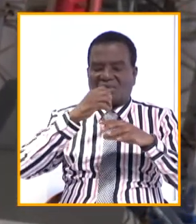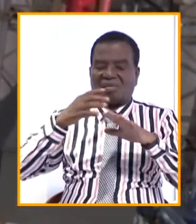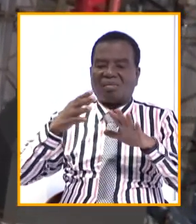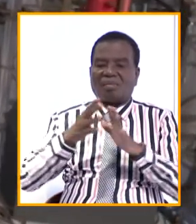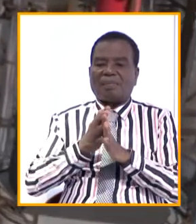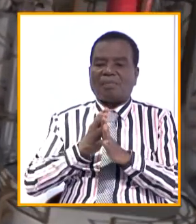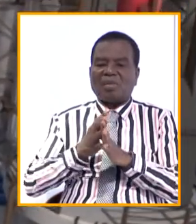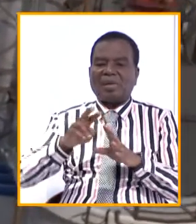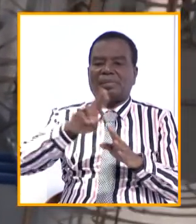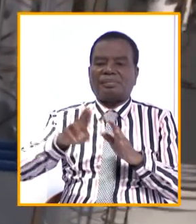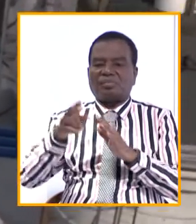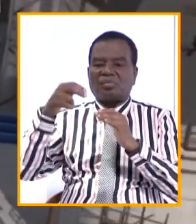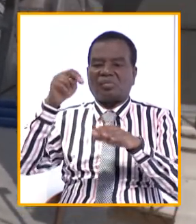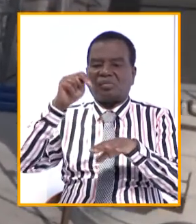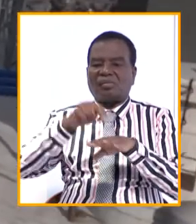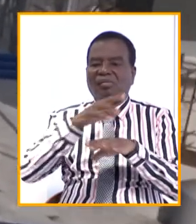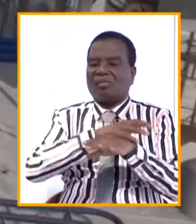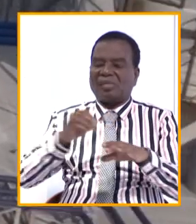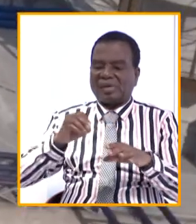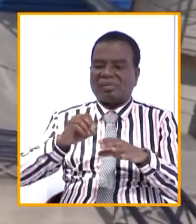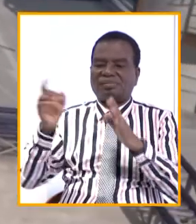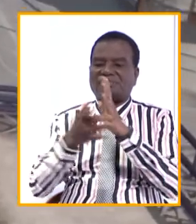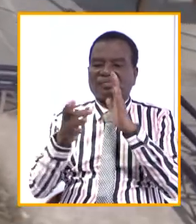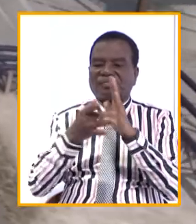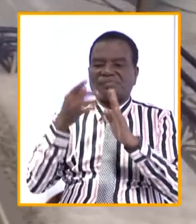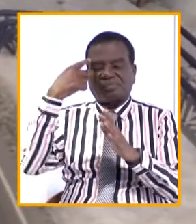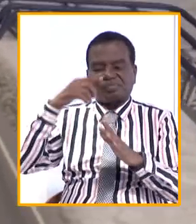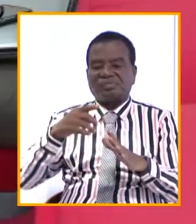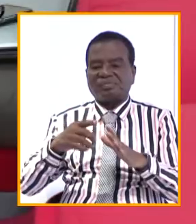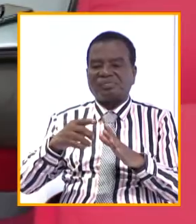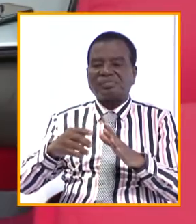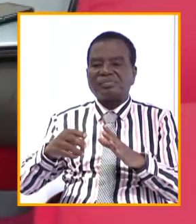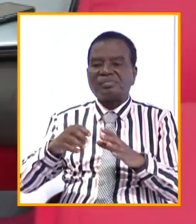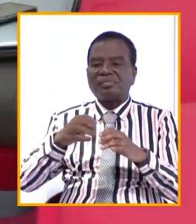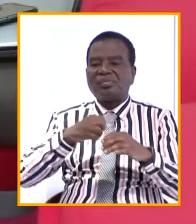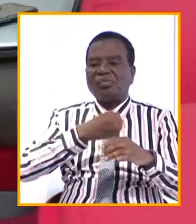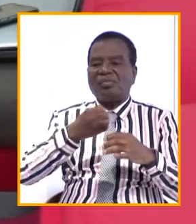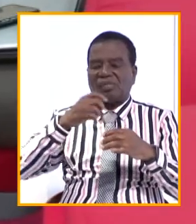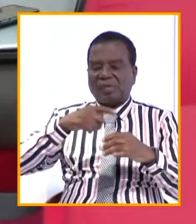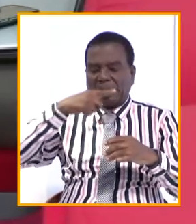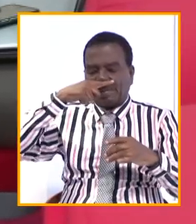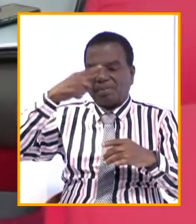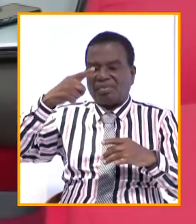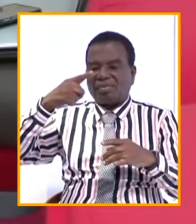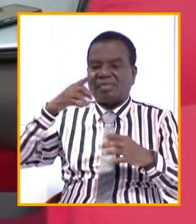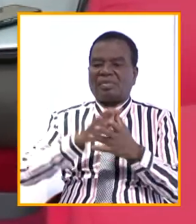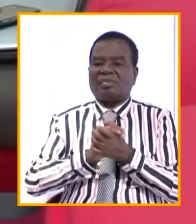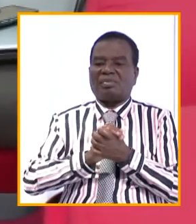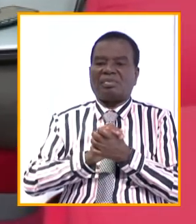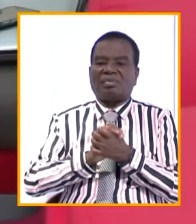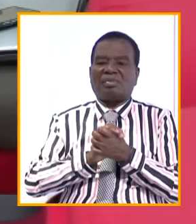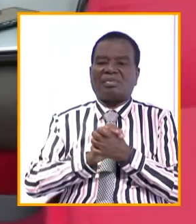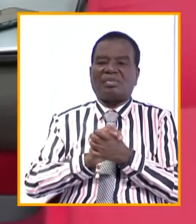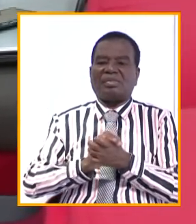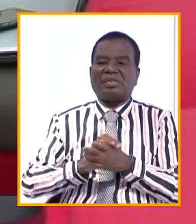L'utilisation de technologies novatrices pour la réduction des émissions de gaz à effet de serre et surtout la mise en œuvre de la méthode Tolkit,